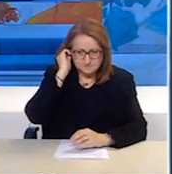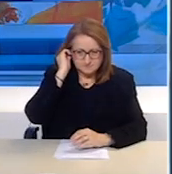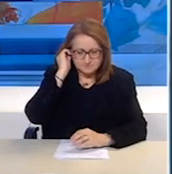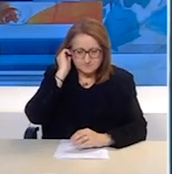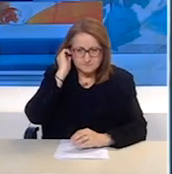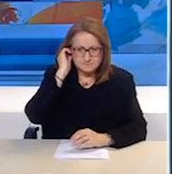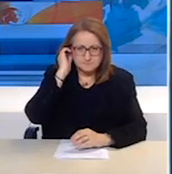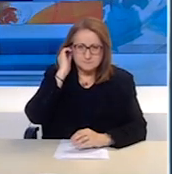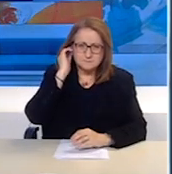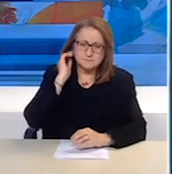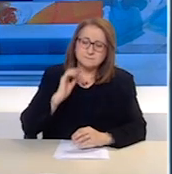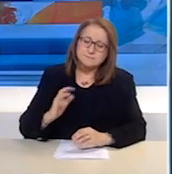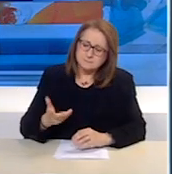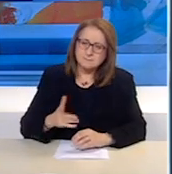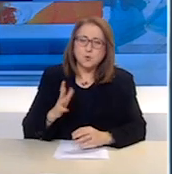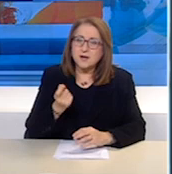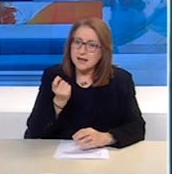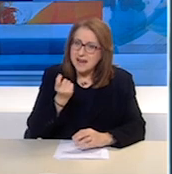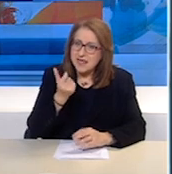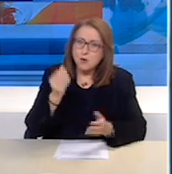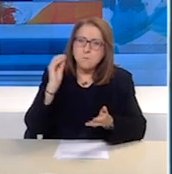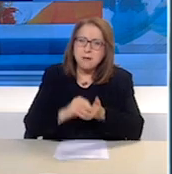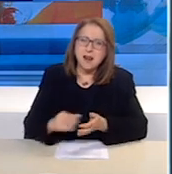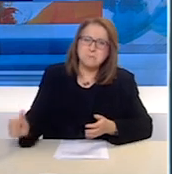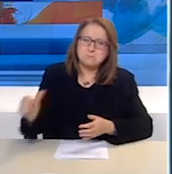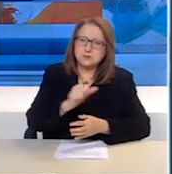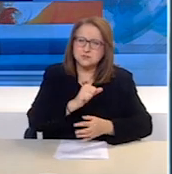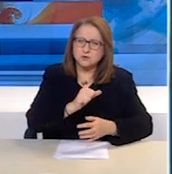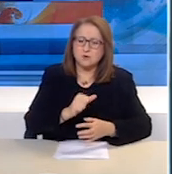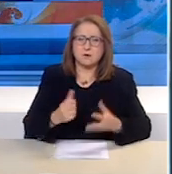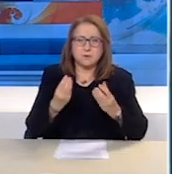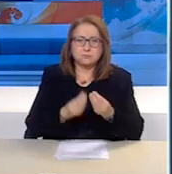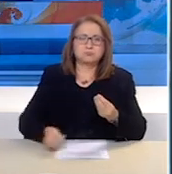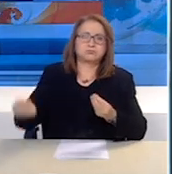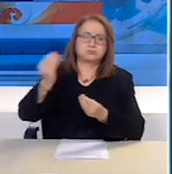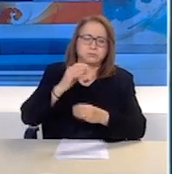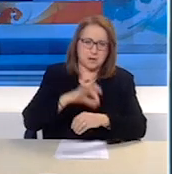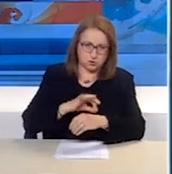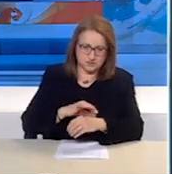πολύ γρήγορα σε μια επάνωδο και σε ένα δεύτερο κύμα του ιού στη χώρα μας. Σας ευχαριστώ.